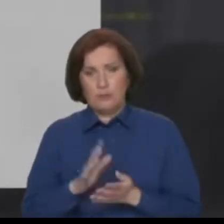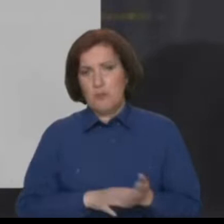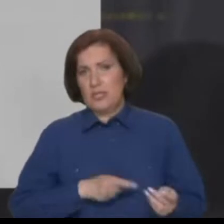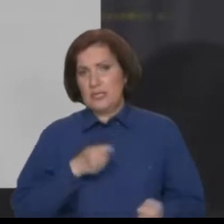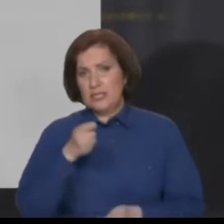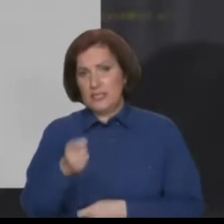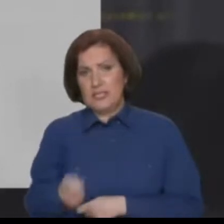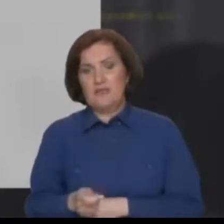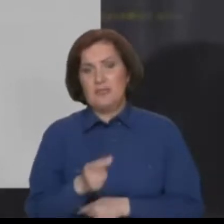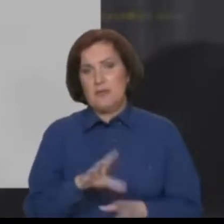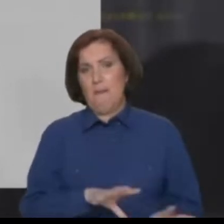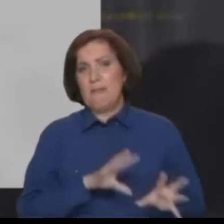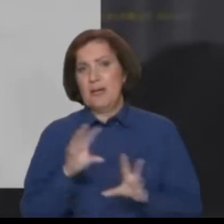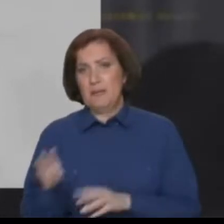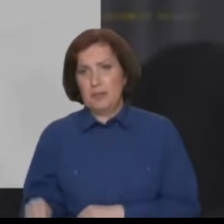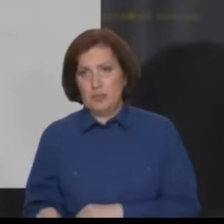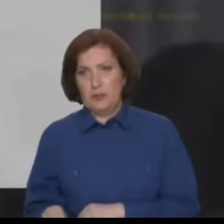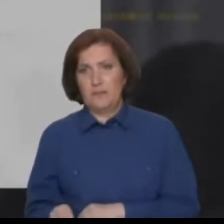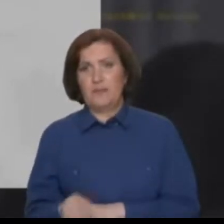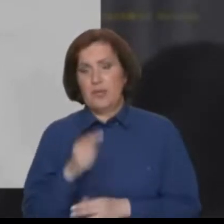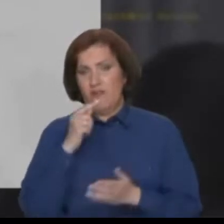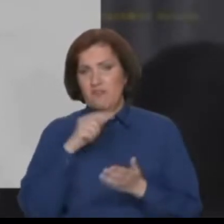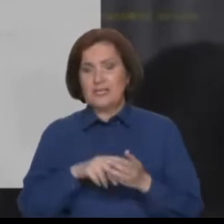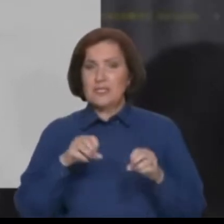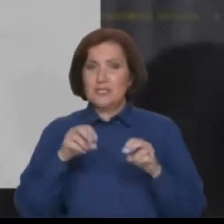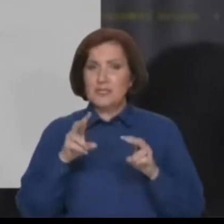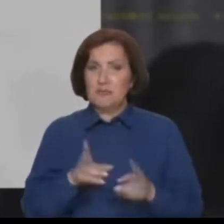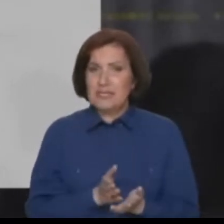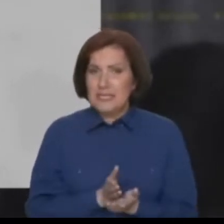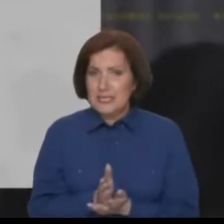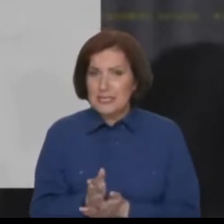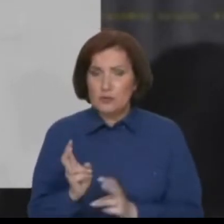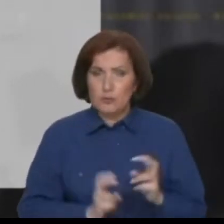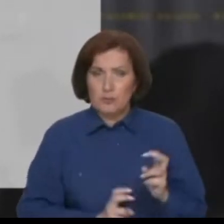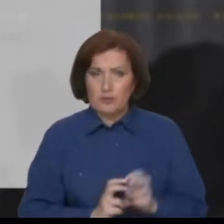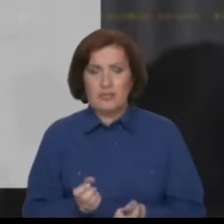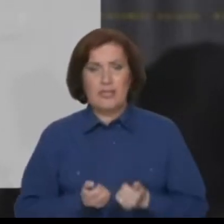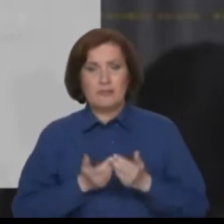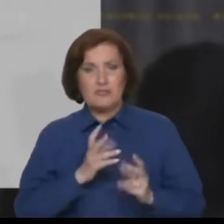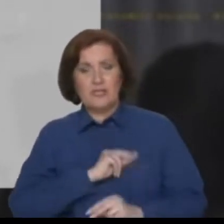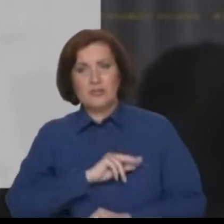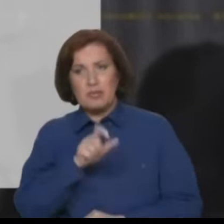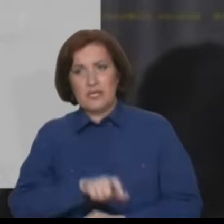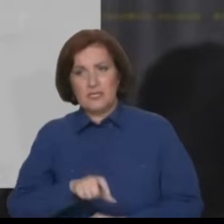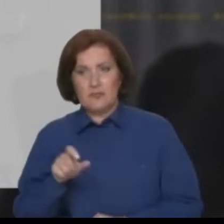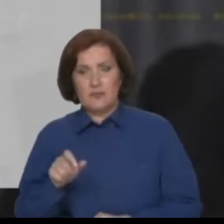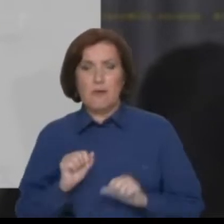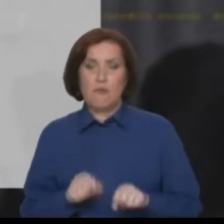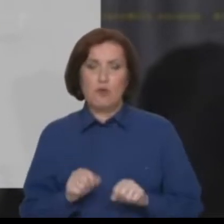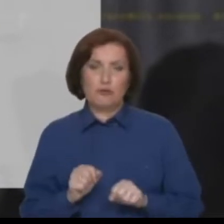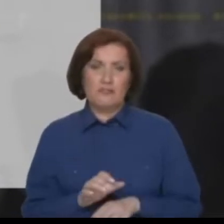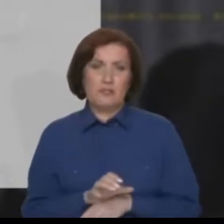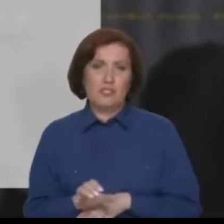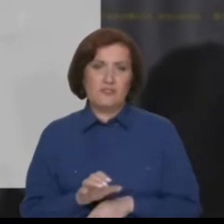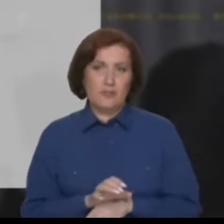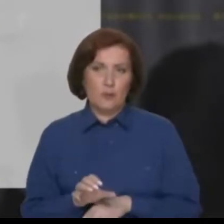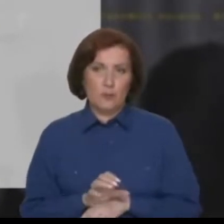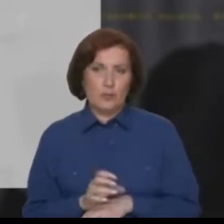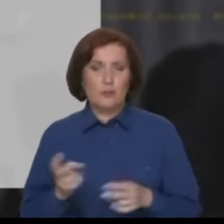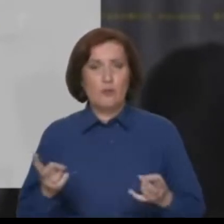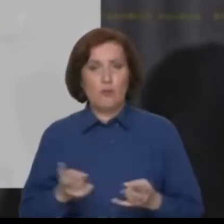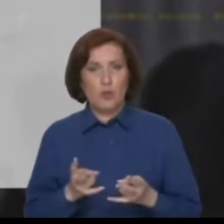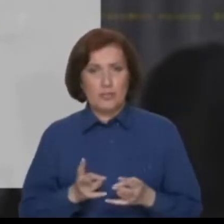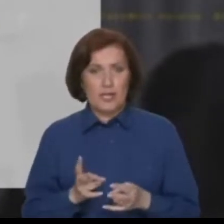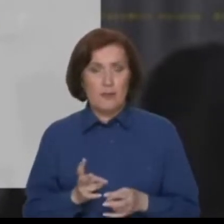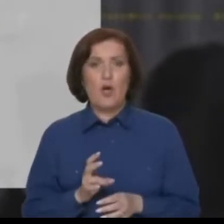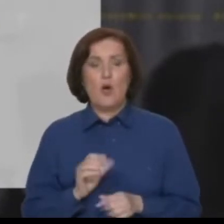подати заявку на переміщення. У ній вказати спеціалізацію підприємства, кількість працівників, можливості виробництва, потреби